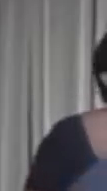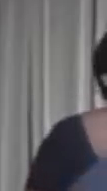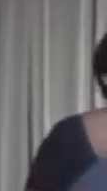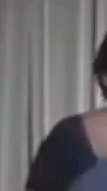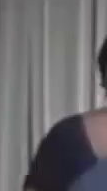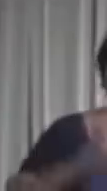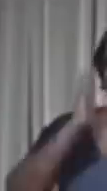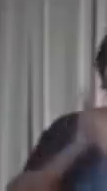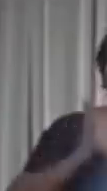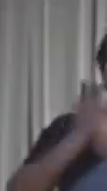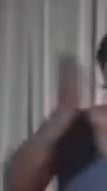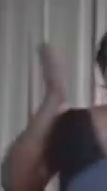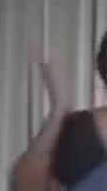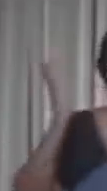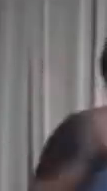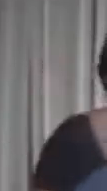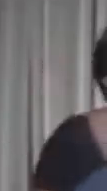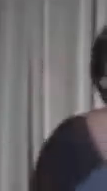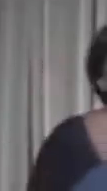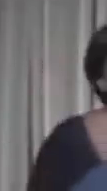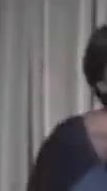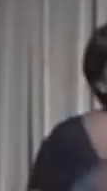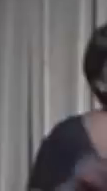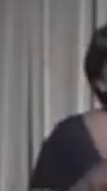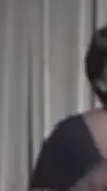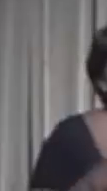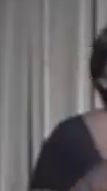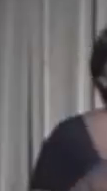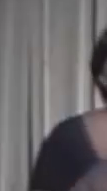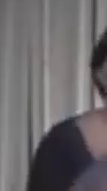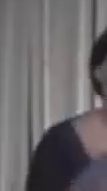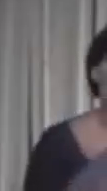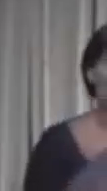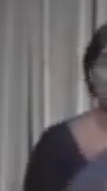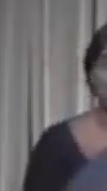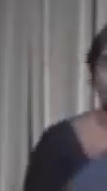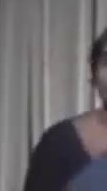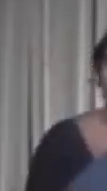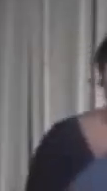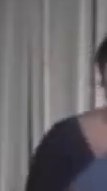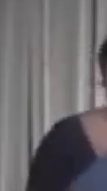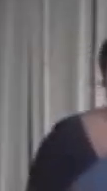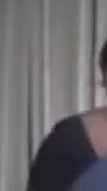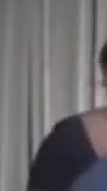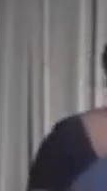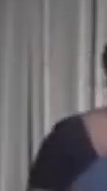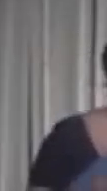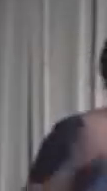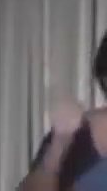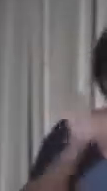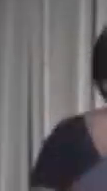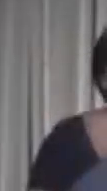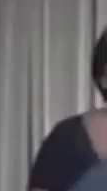அவ்வாறு இந்த ஈஸ்டர் குண்டு தாக்குதலுடைய பிரதான சூத்திரதாரி அல்லாஹ்தான் என்று சொன்ன ஒருவரை, அதாவது கடந்த காலங்களிலே